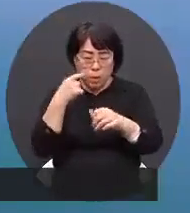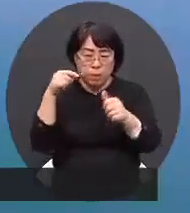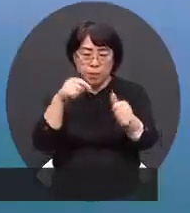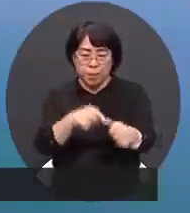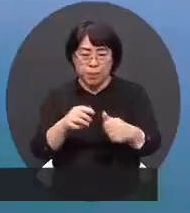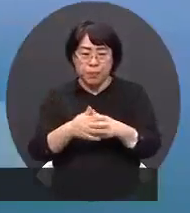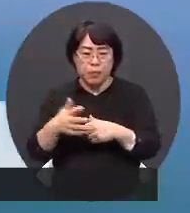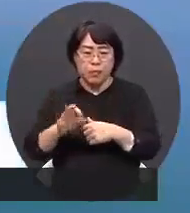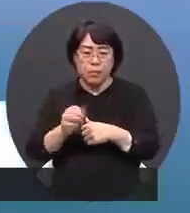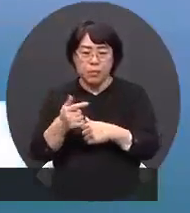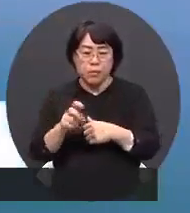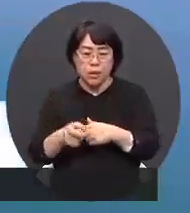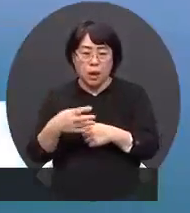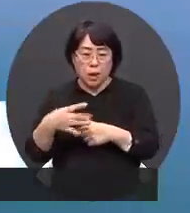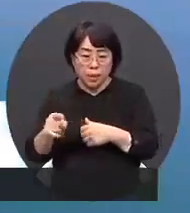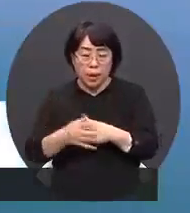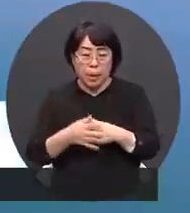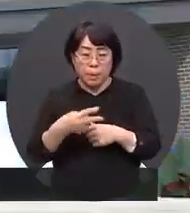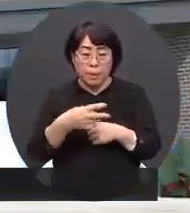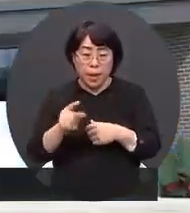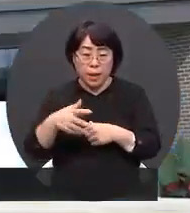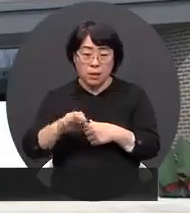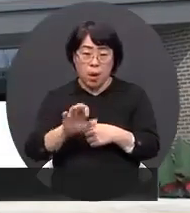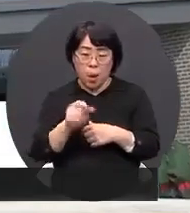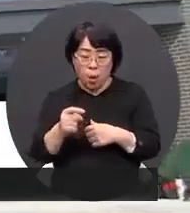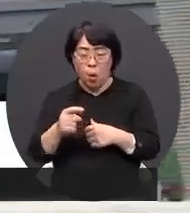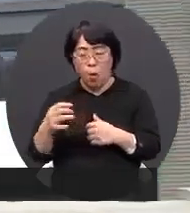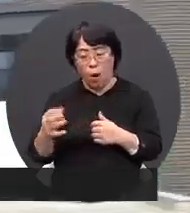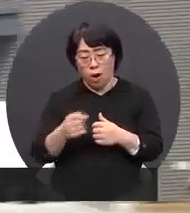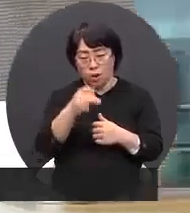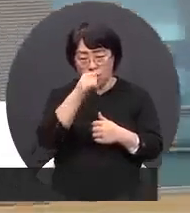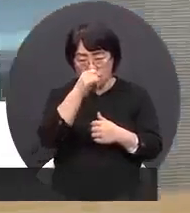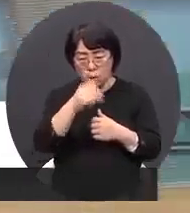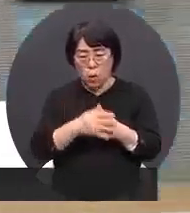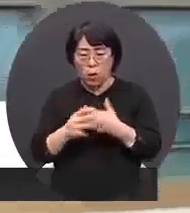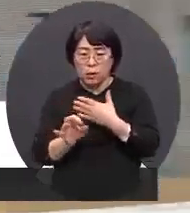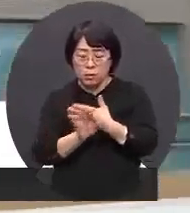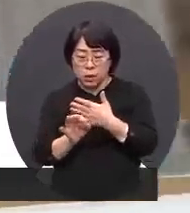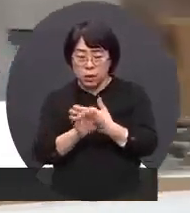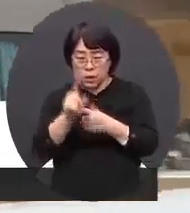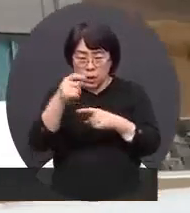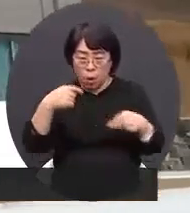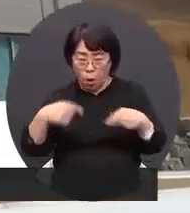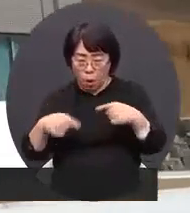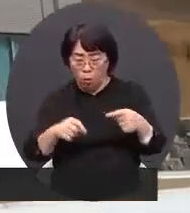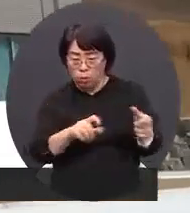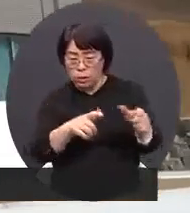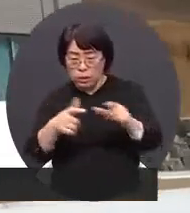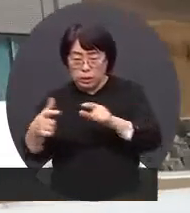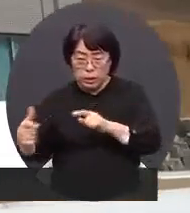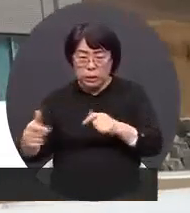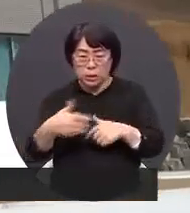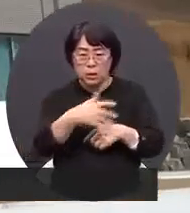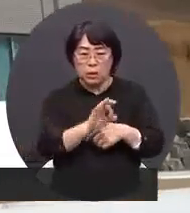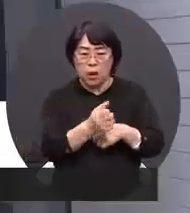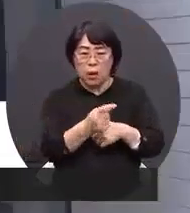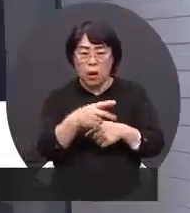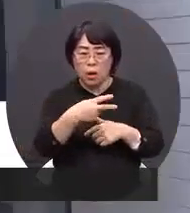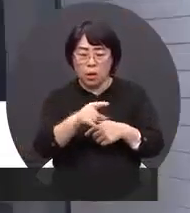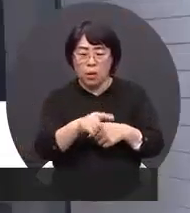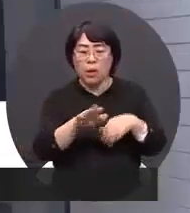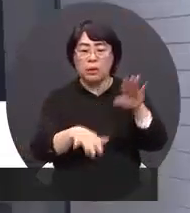일단 첨 남들은 대청호를 낀 자연 환경과 임시정부 관련시설 된 청와대와 의 차별성을 부각할